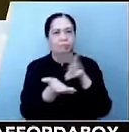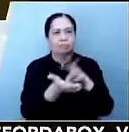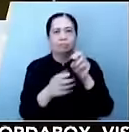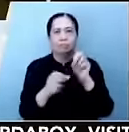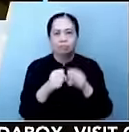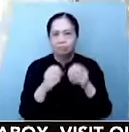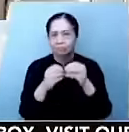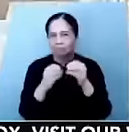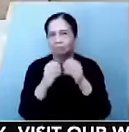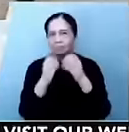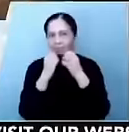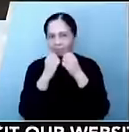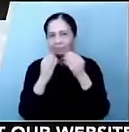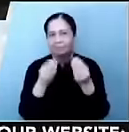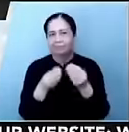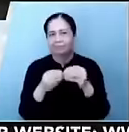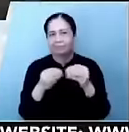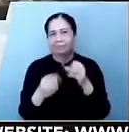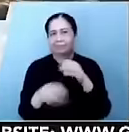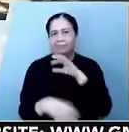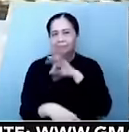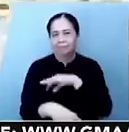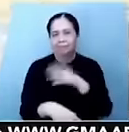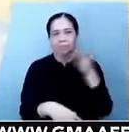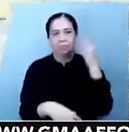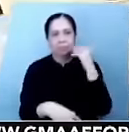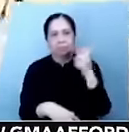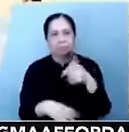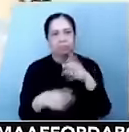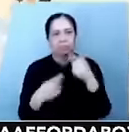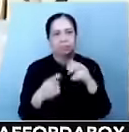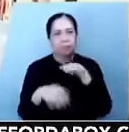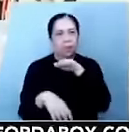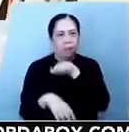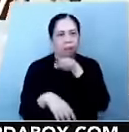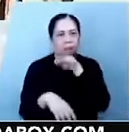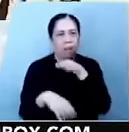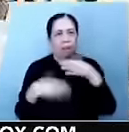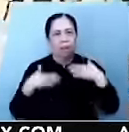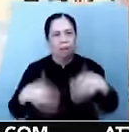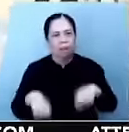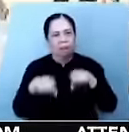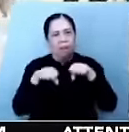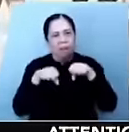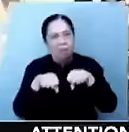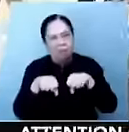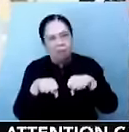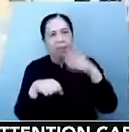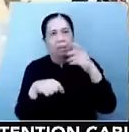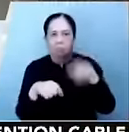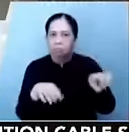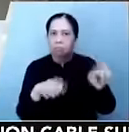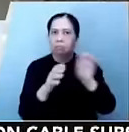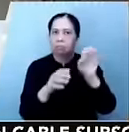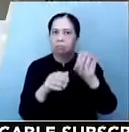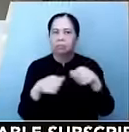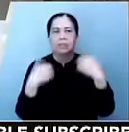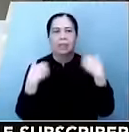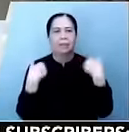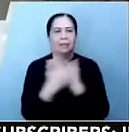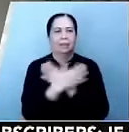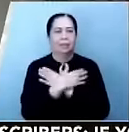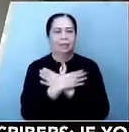na rin ang benta. Kung dating araw, bumibigay na sa pagod ang katawan niya dahil sa e-trike, may konti ng pahinga. Ang